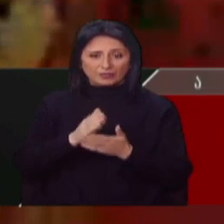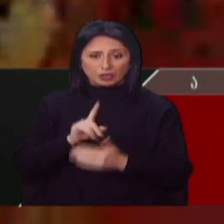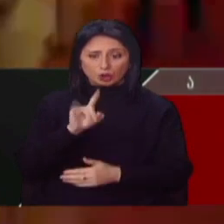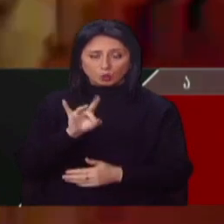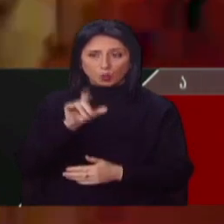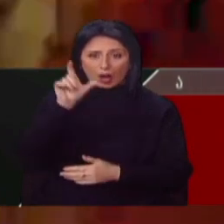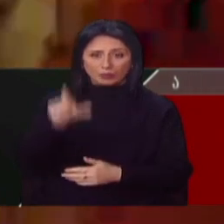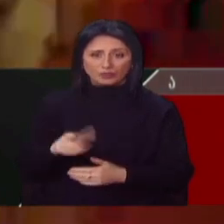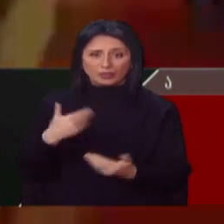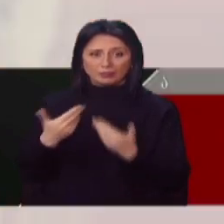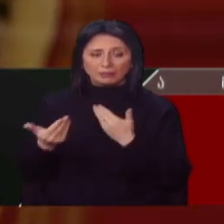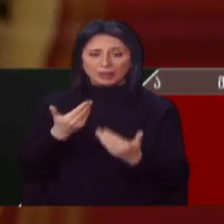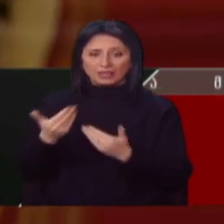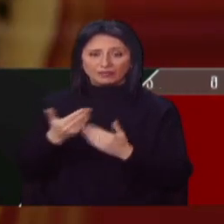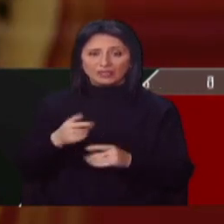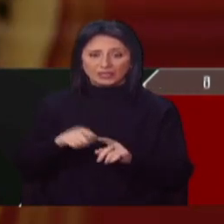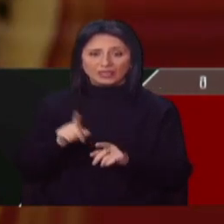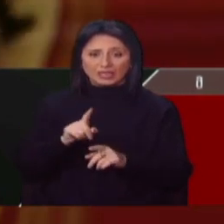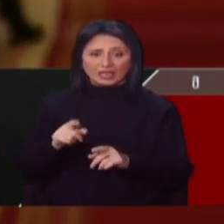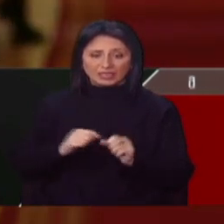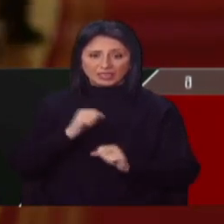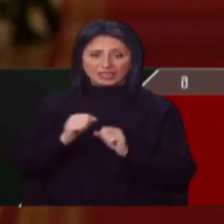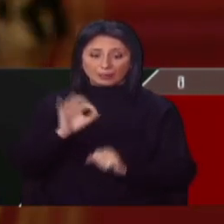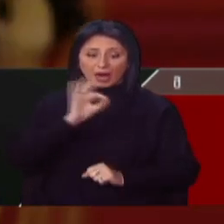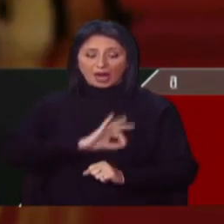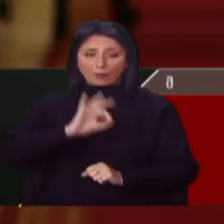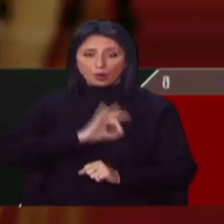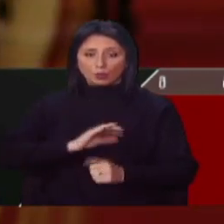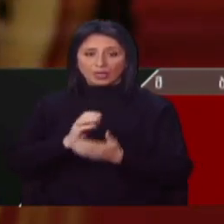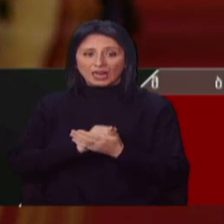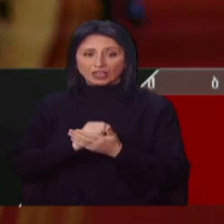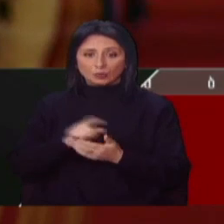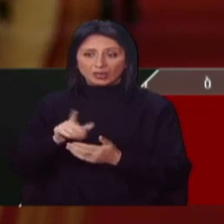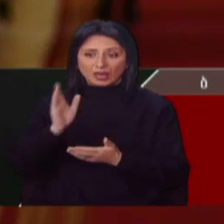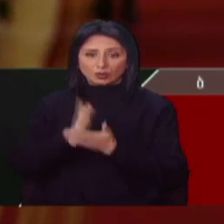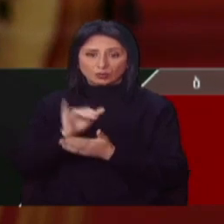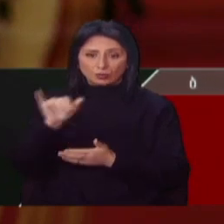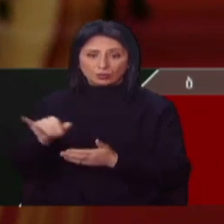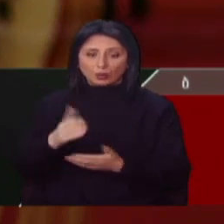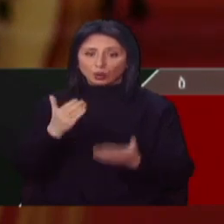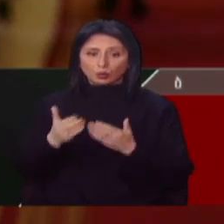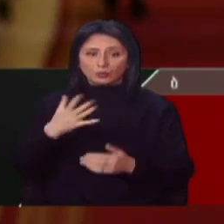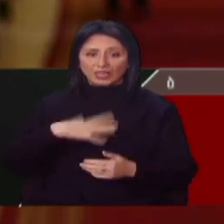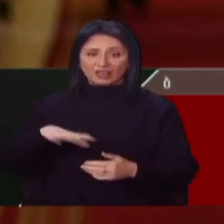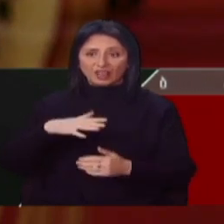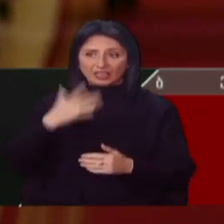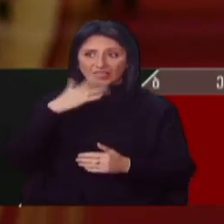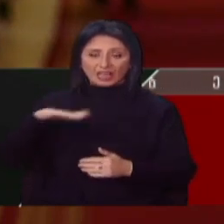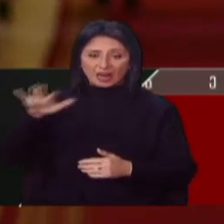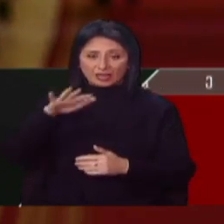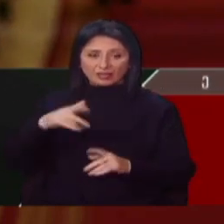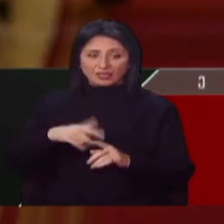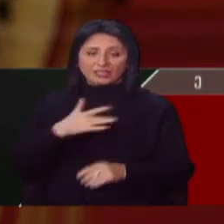სალომე ზურაბიშვილთან მიმართებაში. ისეც ხდება, რა თქმა უნდა, გამოიყენოს ის რესურსები, რაც მას გააჩნია, თუნდაც ქვეყნის გარეთ,